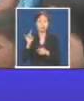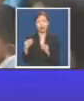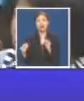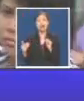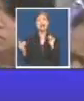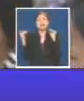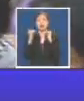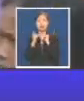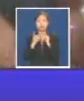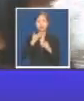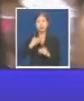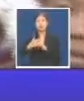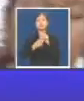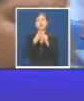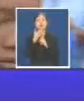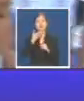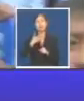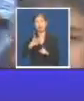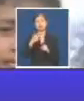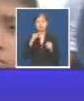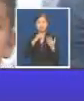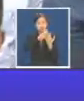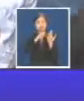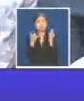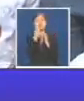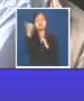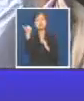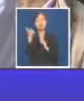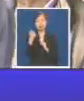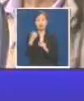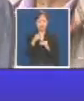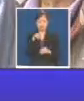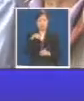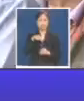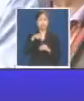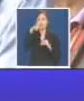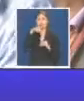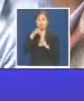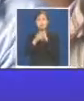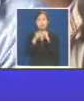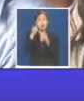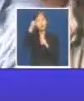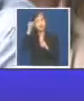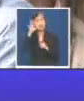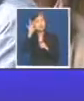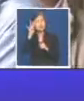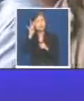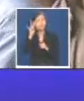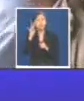ปีหรือมากกว่าที่ตกทั้งปีในบางจังหวัดด้วยซ้ำเพราะฉะนั้นผมเดินทางมาเมื่อสัก